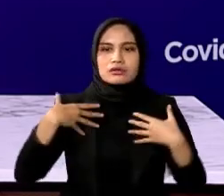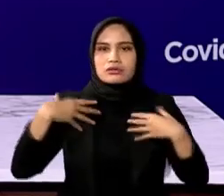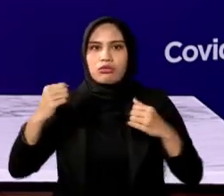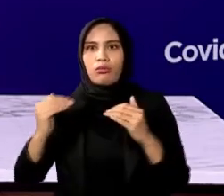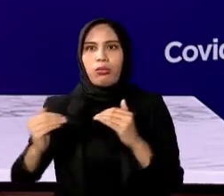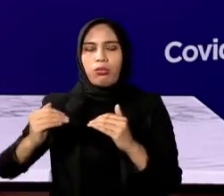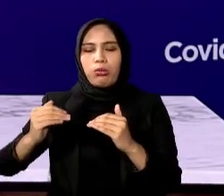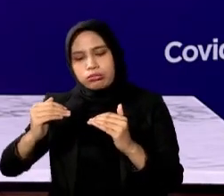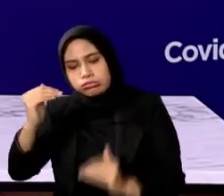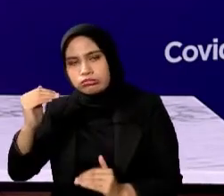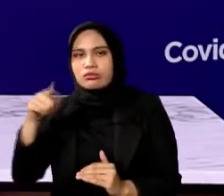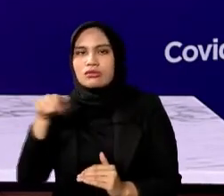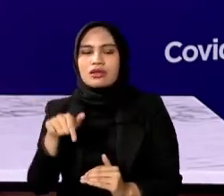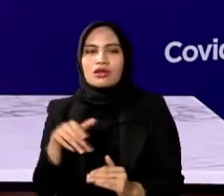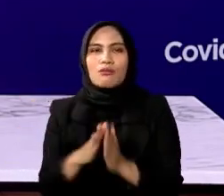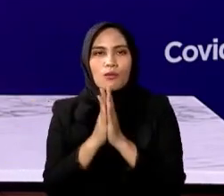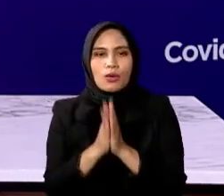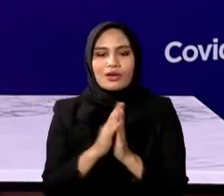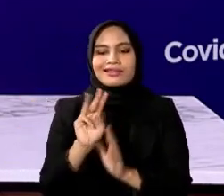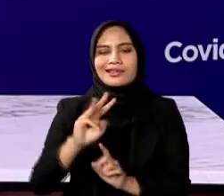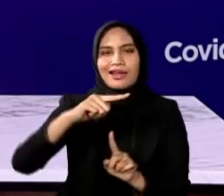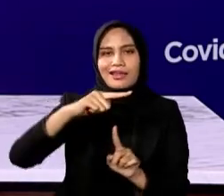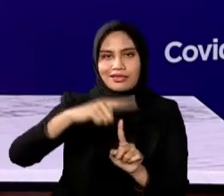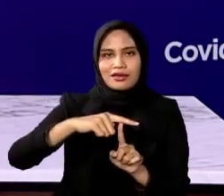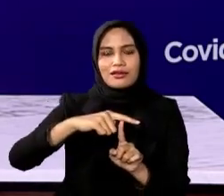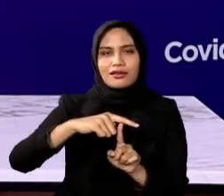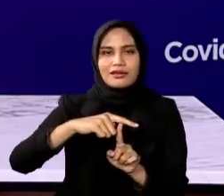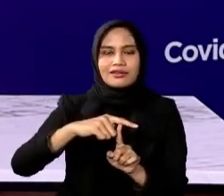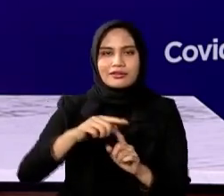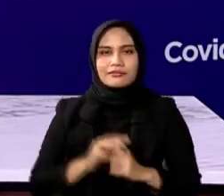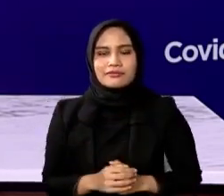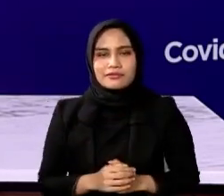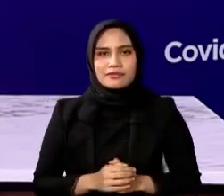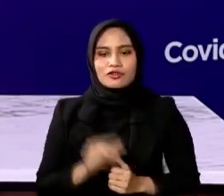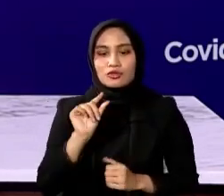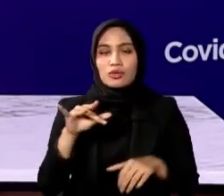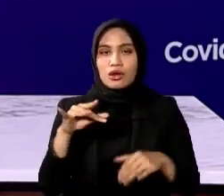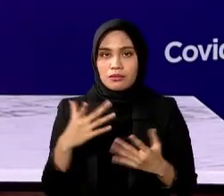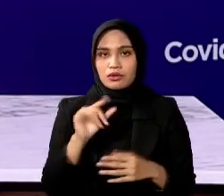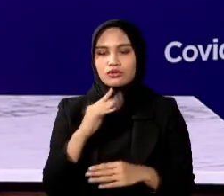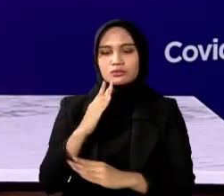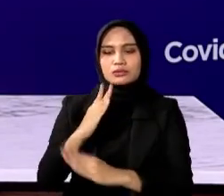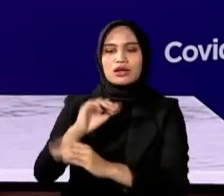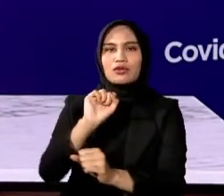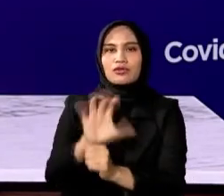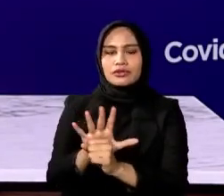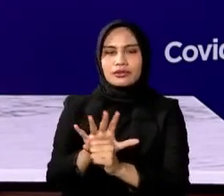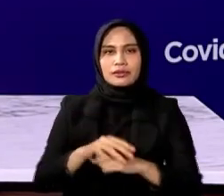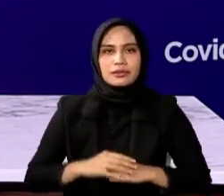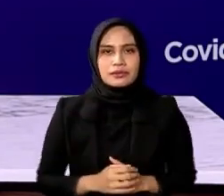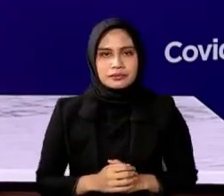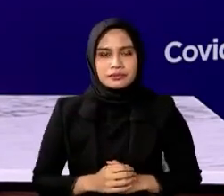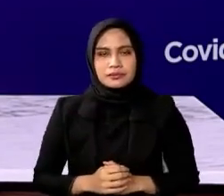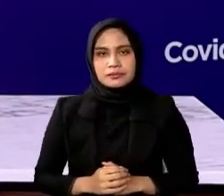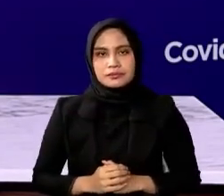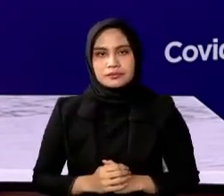Upaya 3t sebagai bagian dari peningkatan kualitas penanganan covid-19 selama periode ppkm